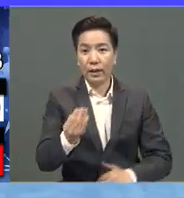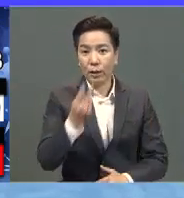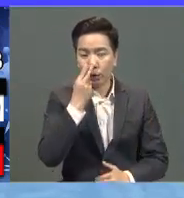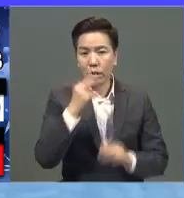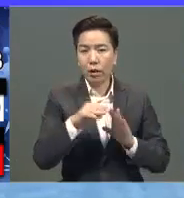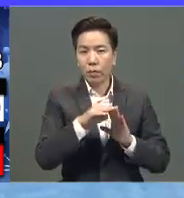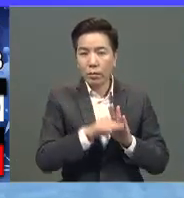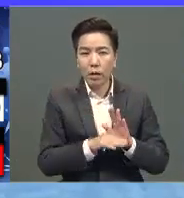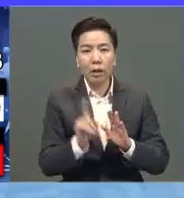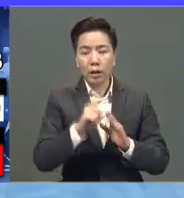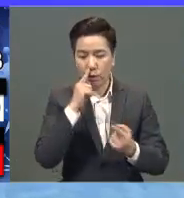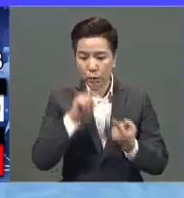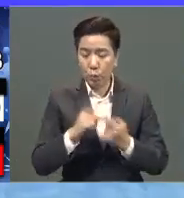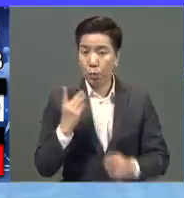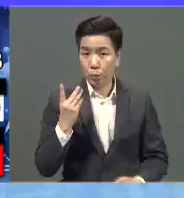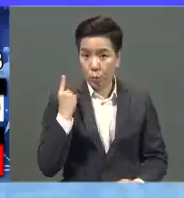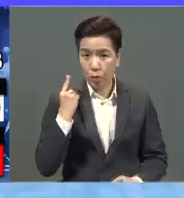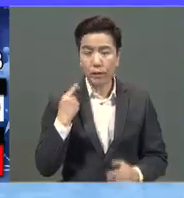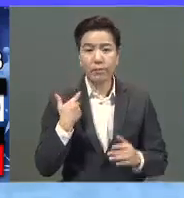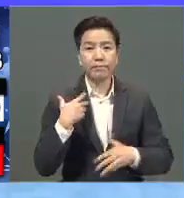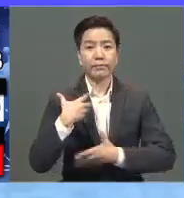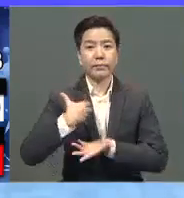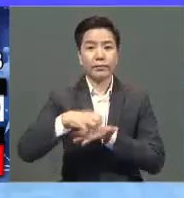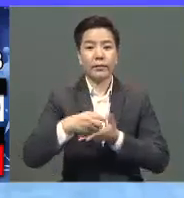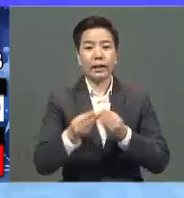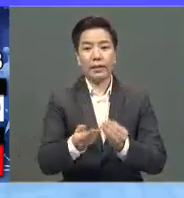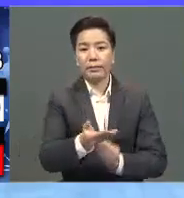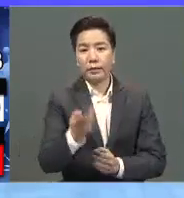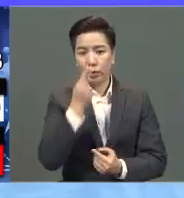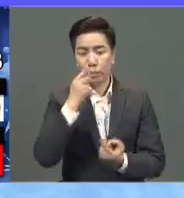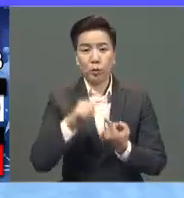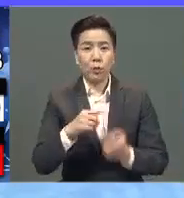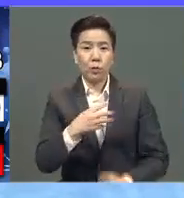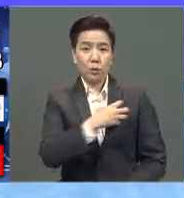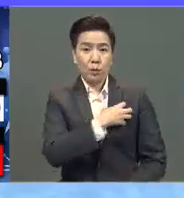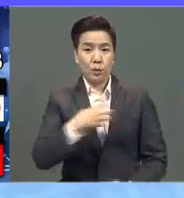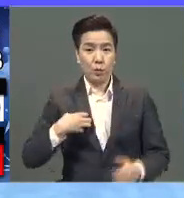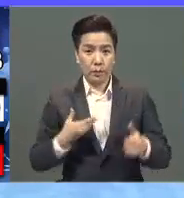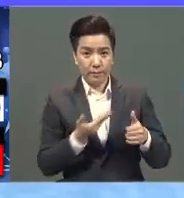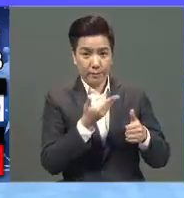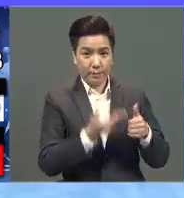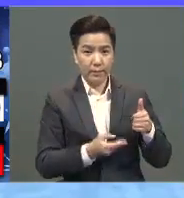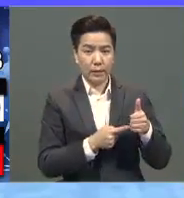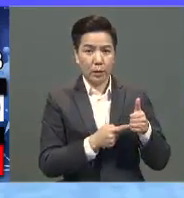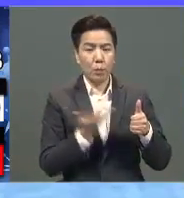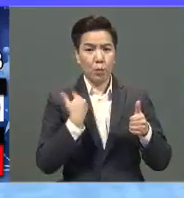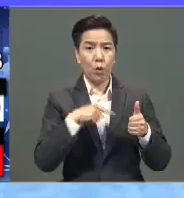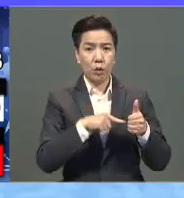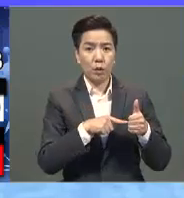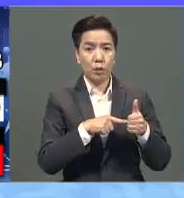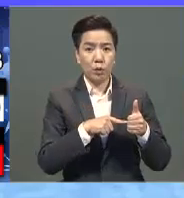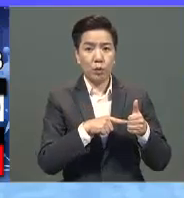ได้เกิดอะไรขึ้นในช่วงเมื่อวานนี้ที่ผ่านมานะครับนักการทูตตะวันตกท่านนี้เดิมประจำอยู่